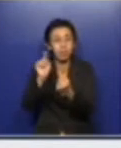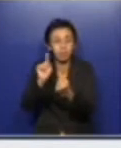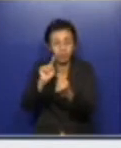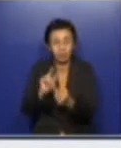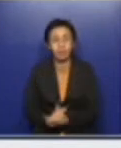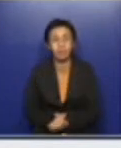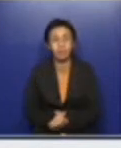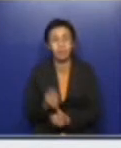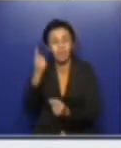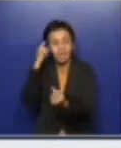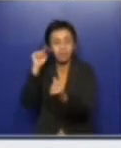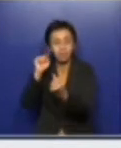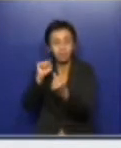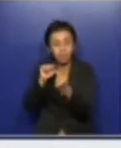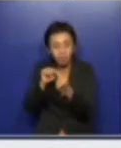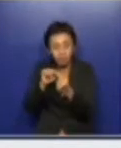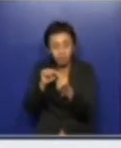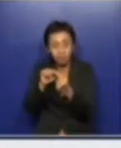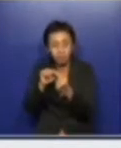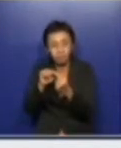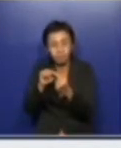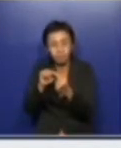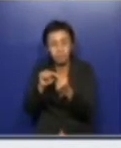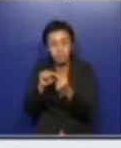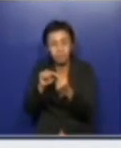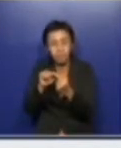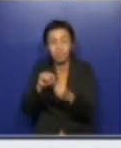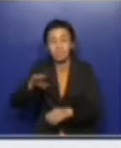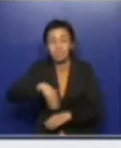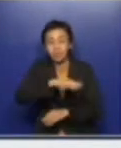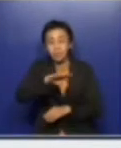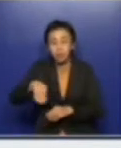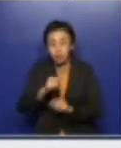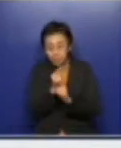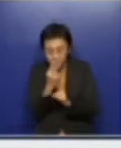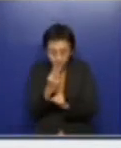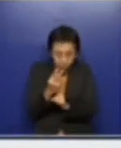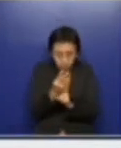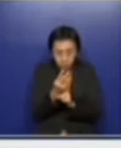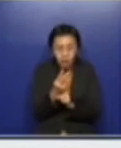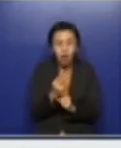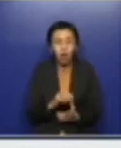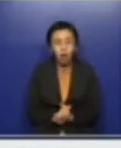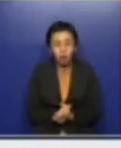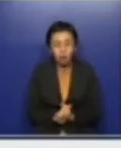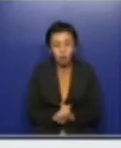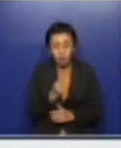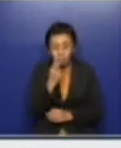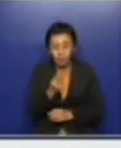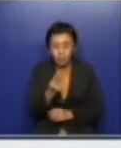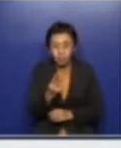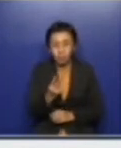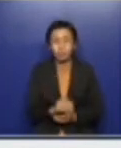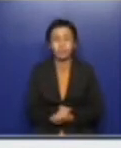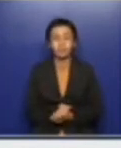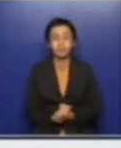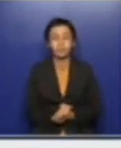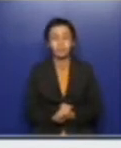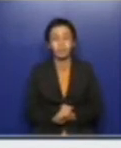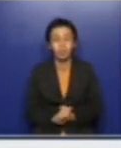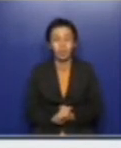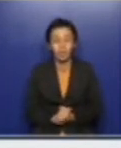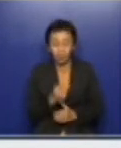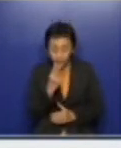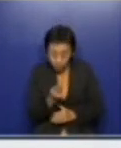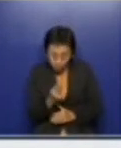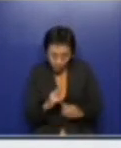ที่ตกผลึกมาเนี่ยมาเป็นสิ่งที่ท่านติดตามให้เข้าประชุมแล้วก็เรื่องสิ่งที่ท่านติ